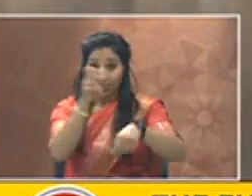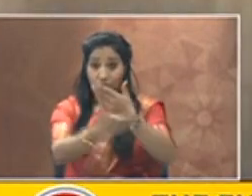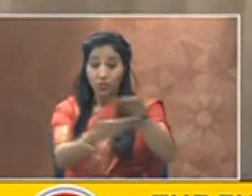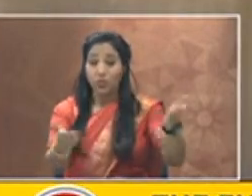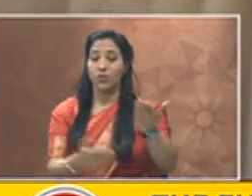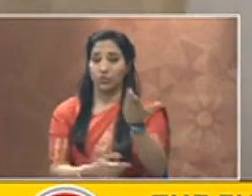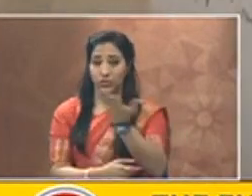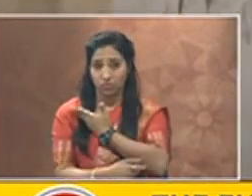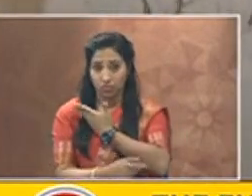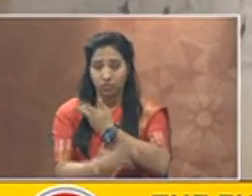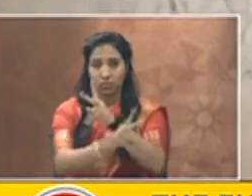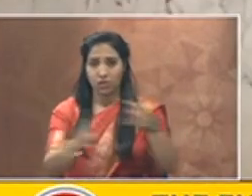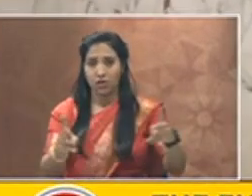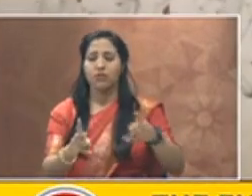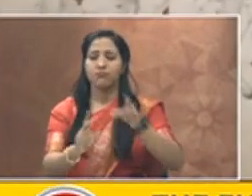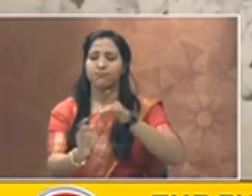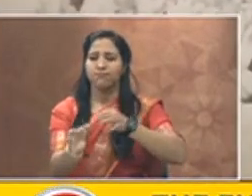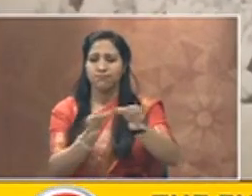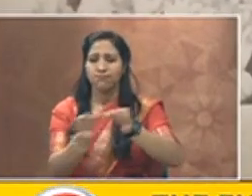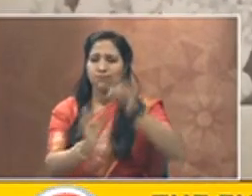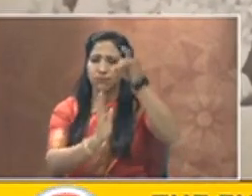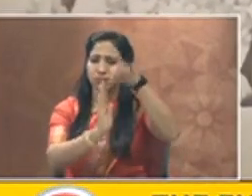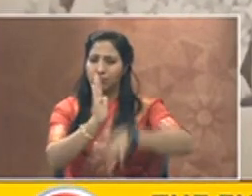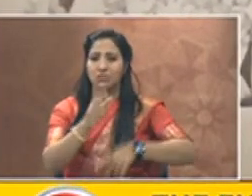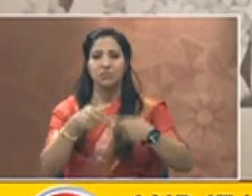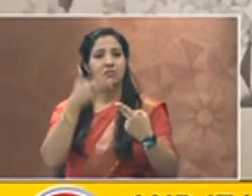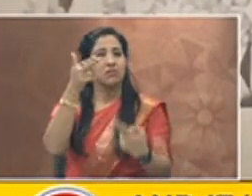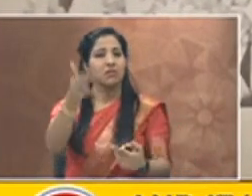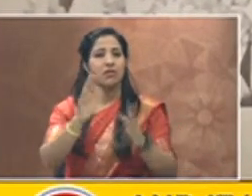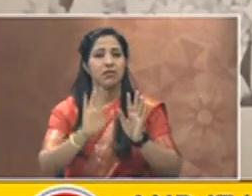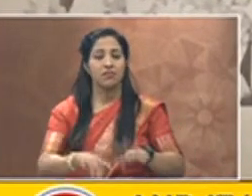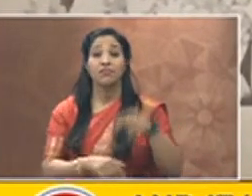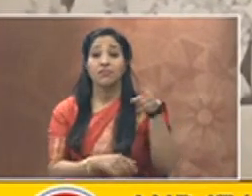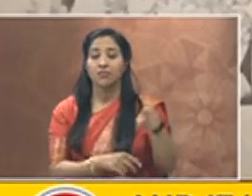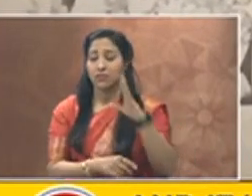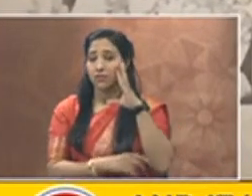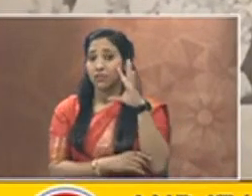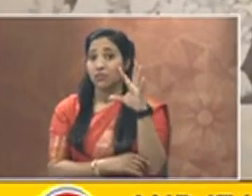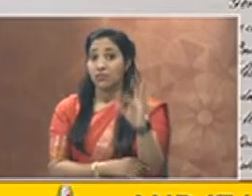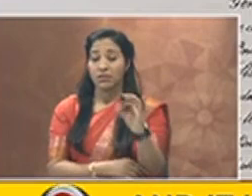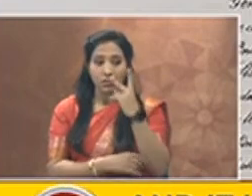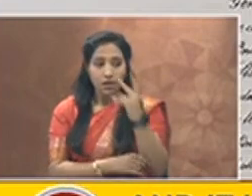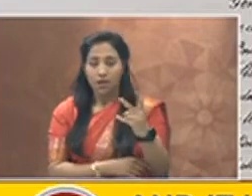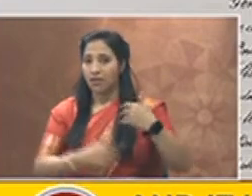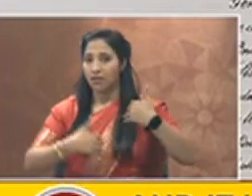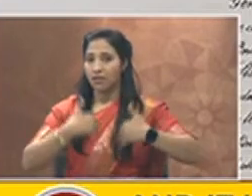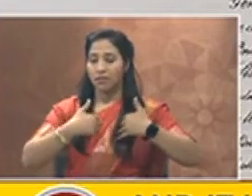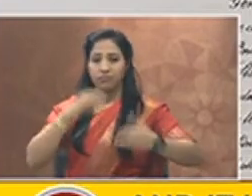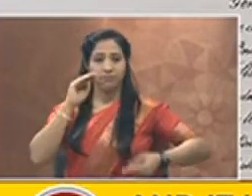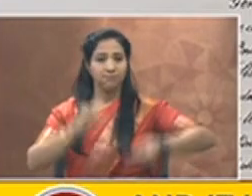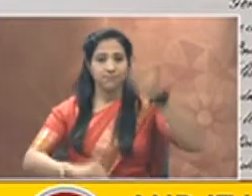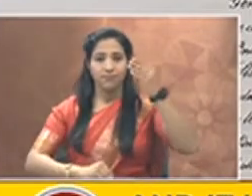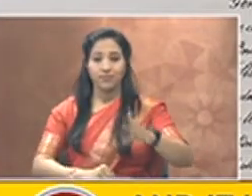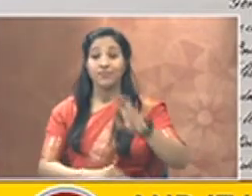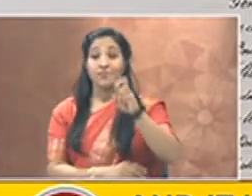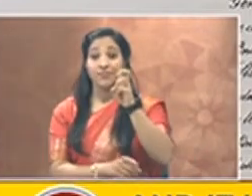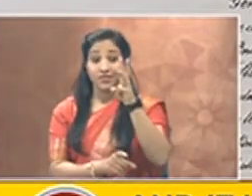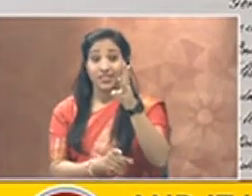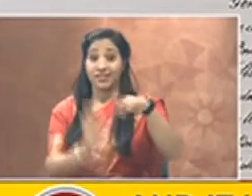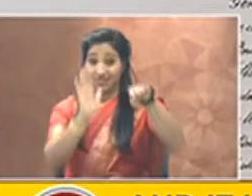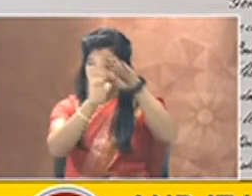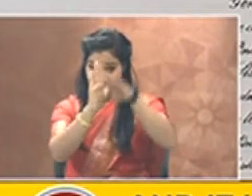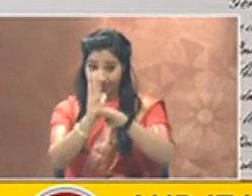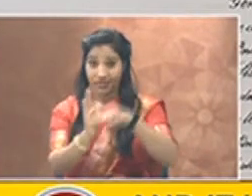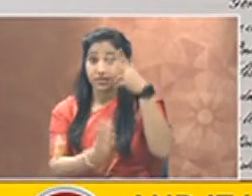मूलभूत अधिकारों का वर्णन किया गया है। और ये बहुत दिलचस्प है कि 3रे अध्याय